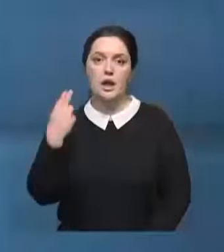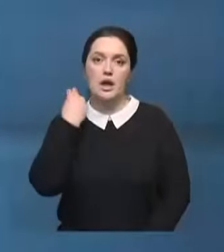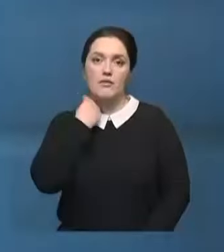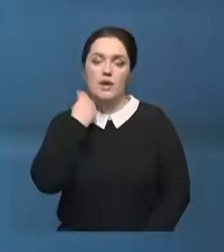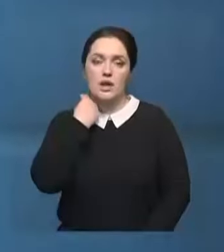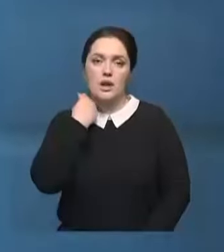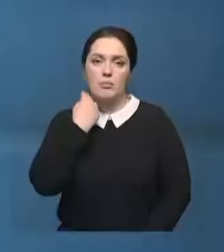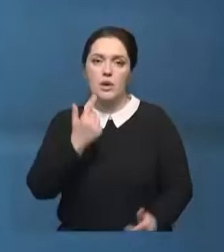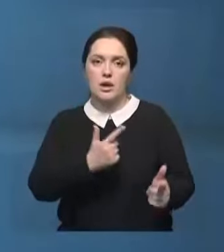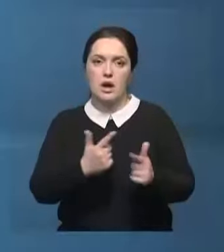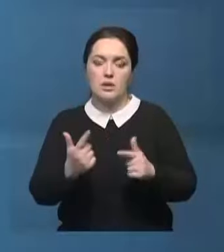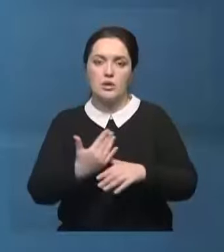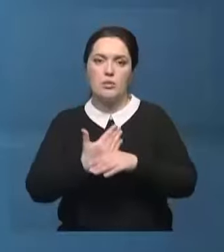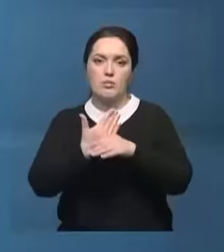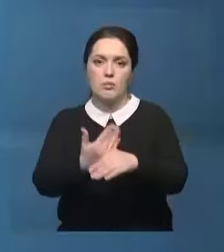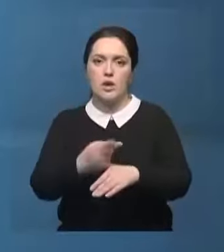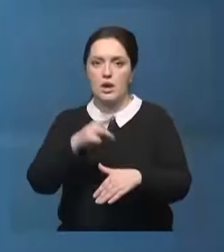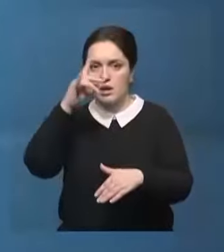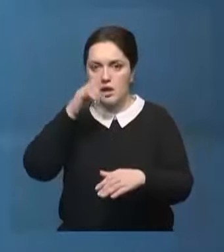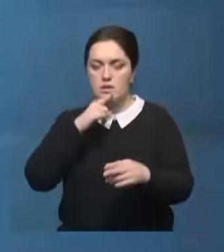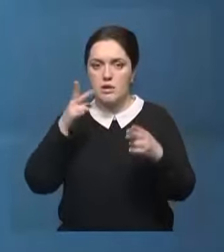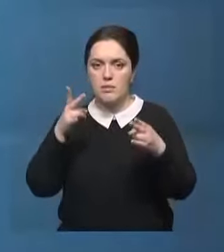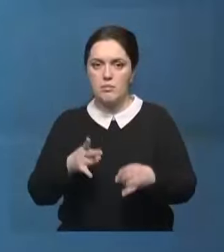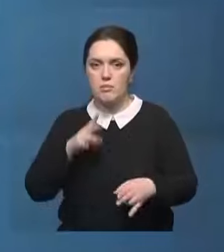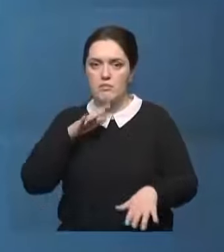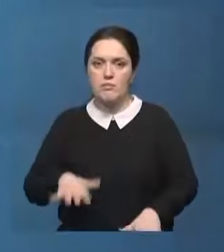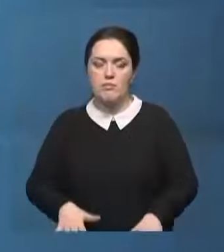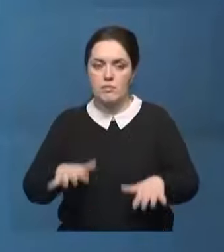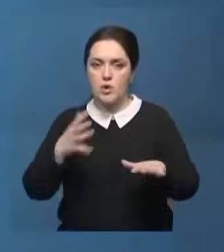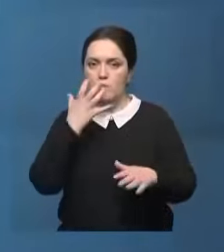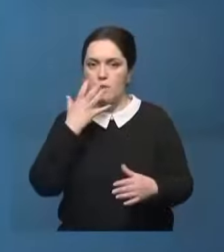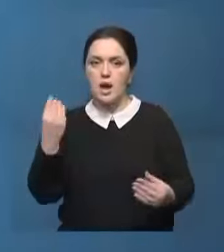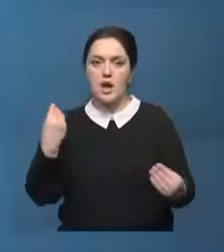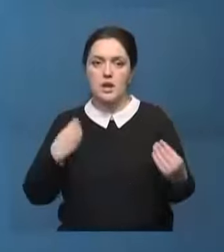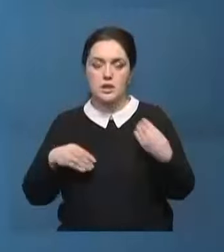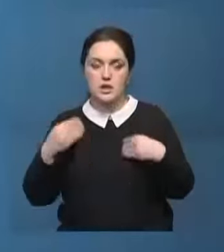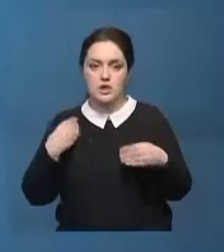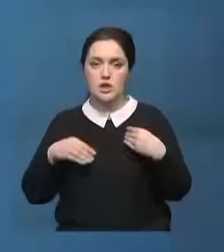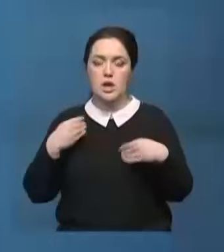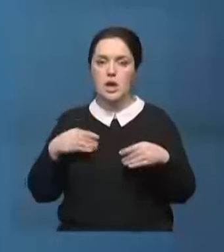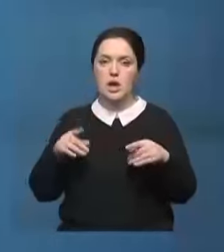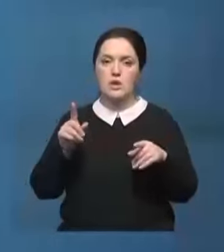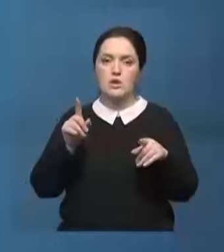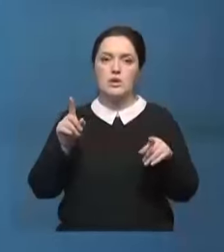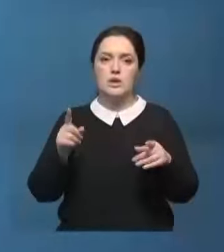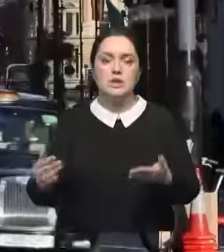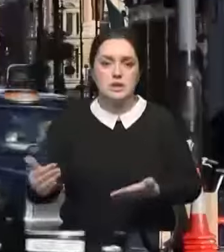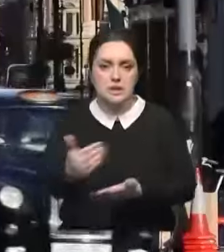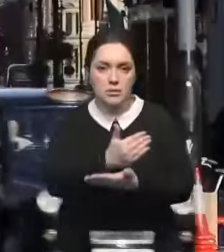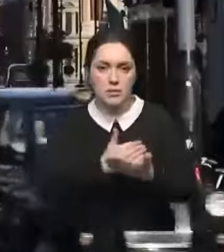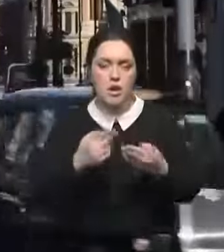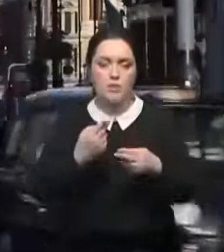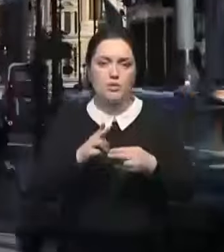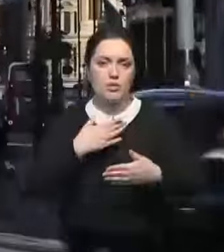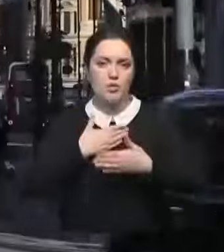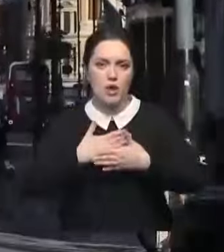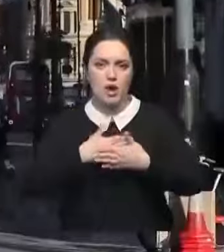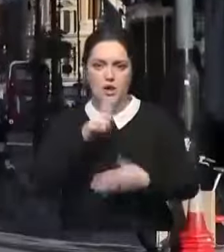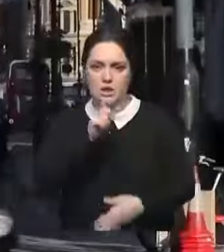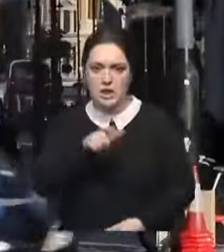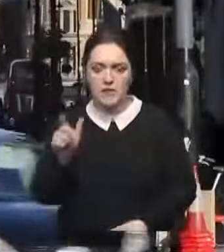Великобритания готовит гуманитарную помощь для казахстанцев, пострадавших от паводков. Теплую одежду, предметы первой необходимости собирают